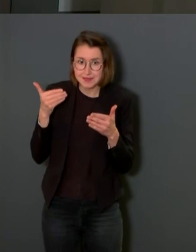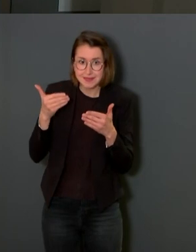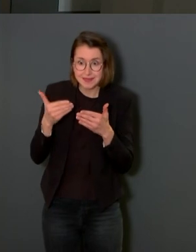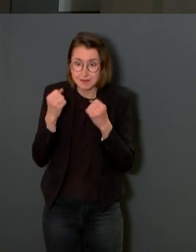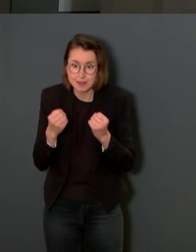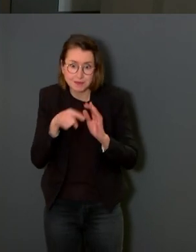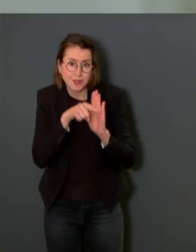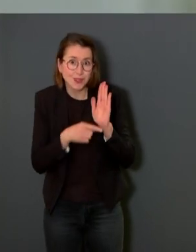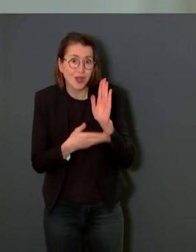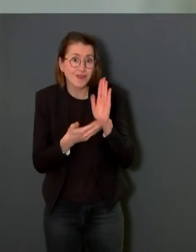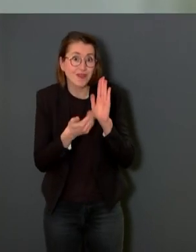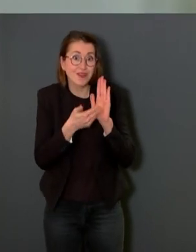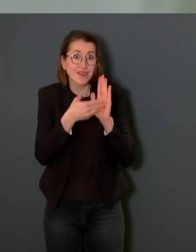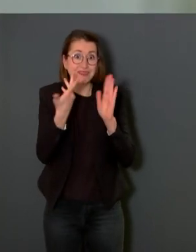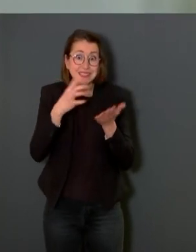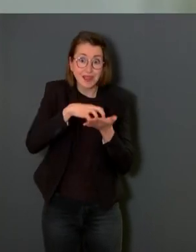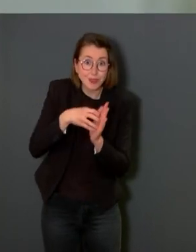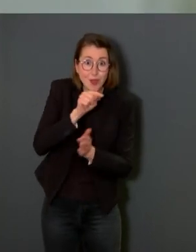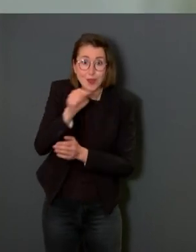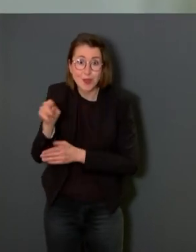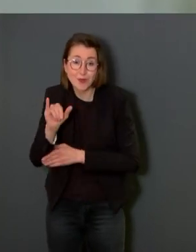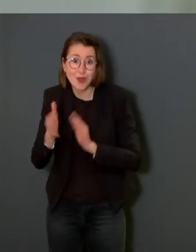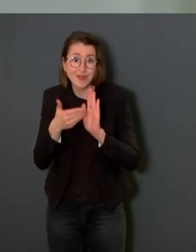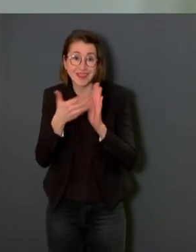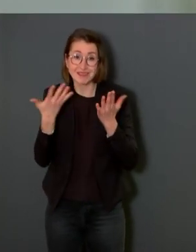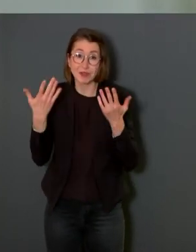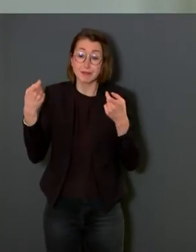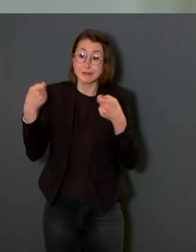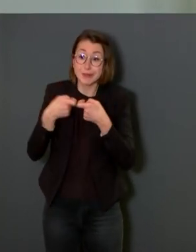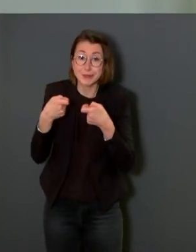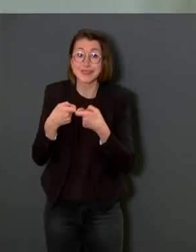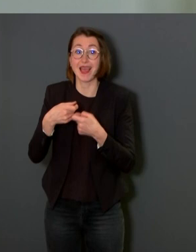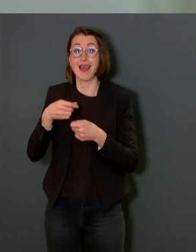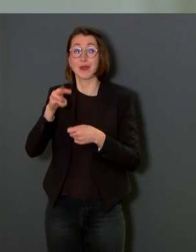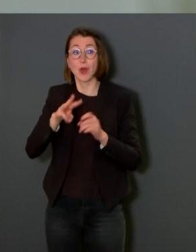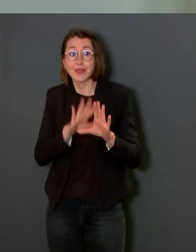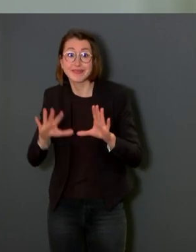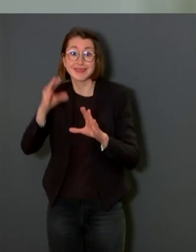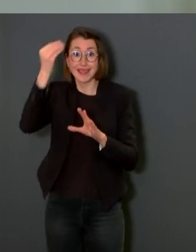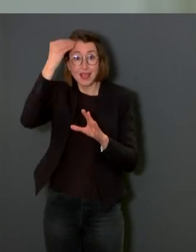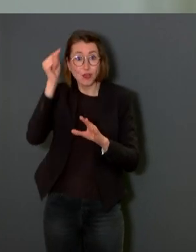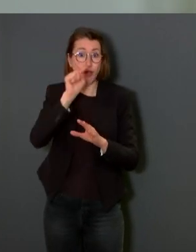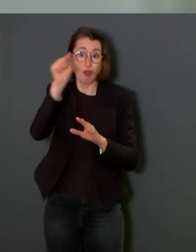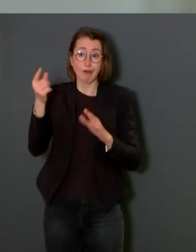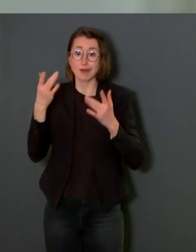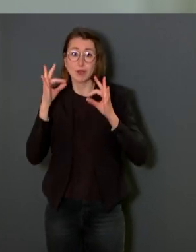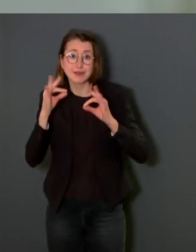secteurs concernant la Fédération Wallonie-Bruxelles, que ce soit bien évidemment l'école, l'enseignement supérieur, la